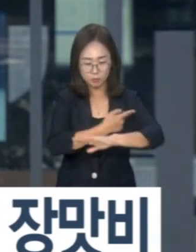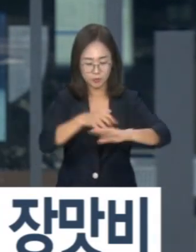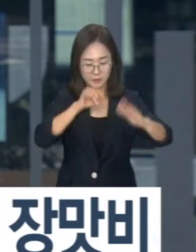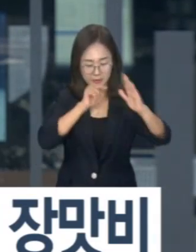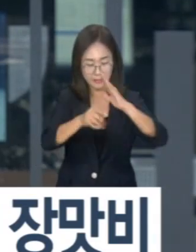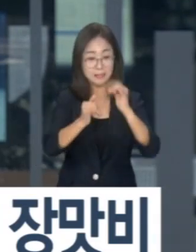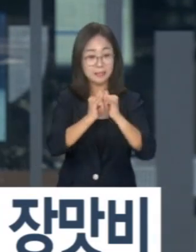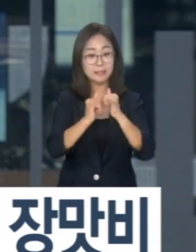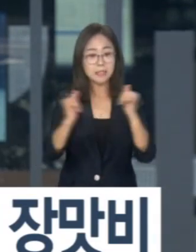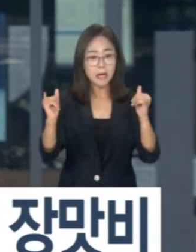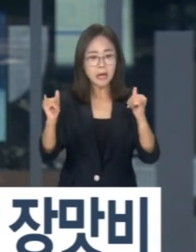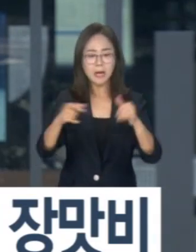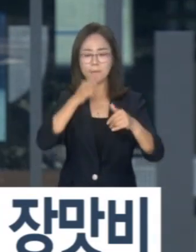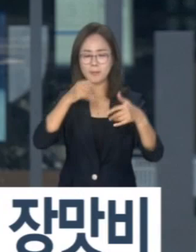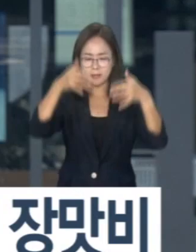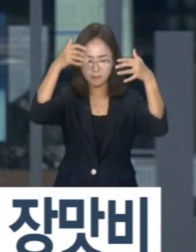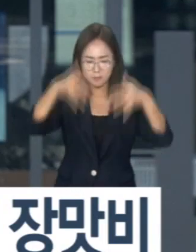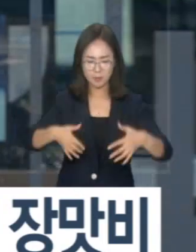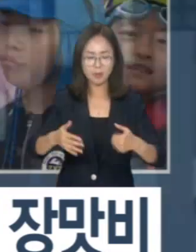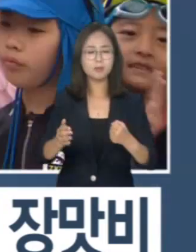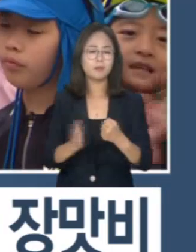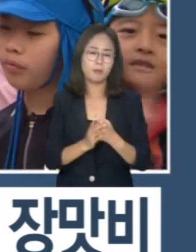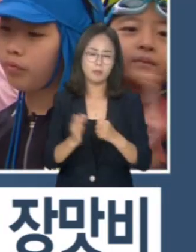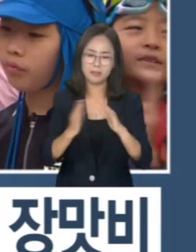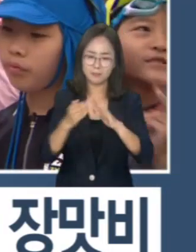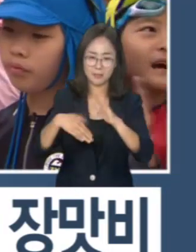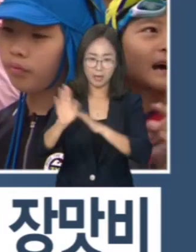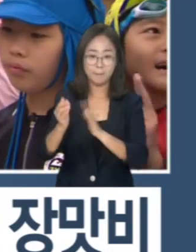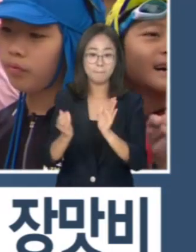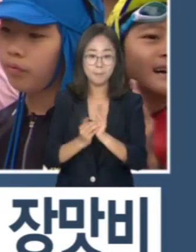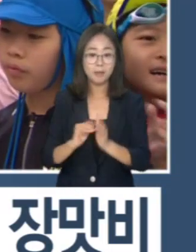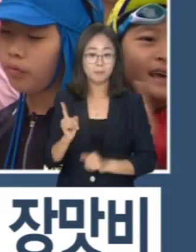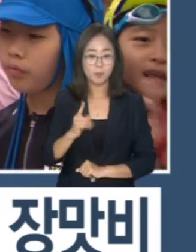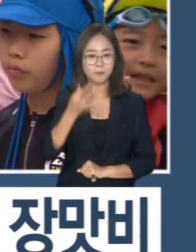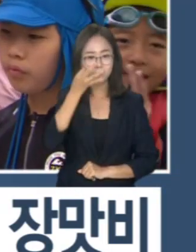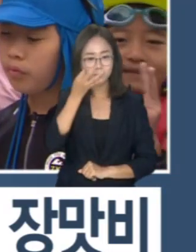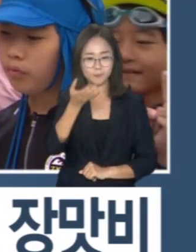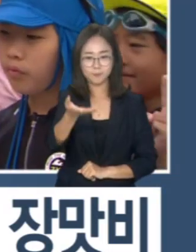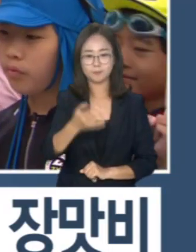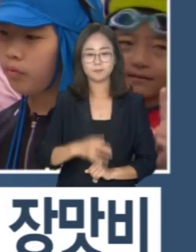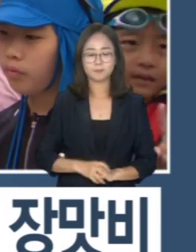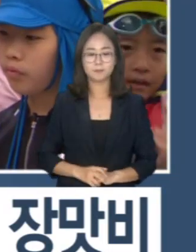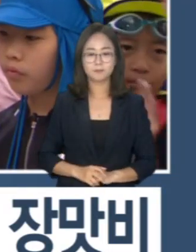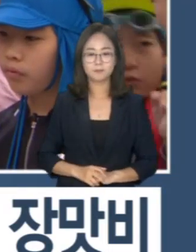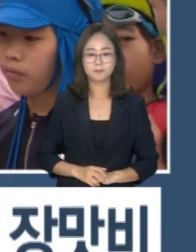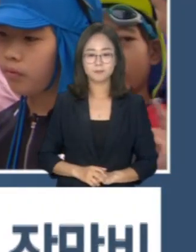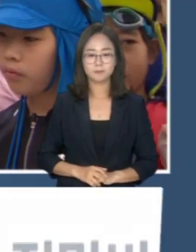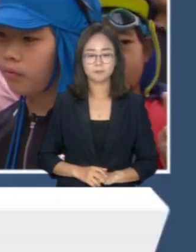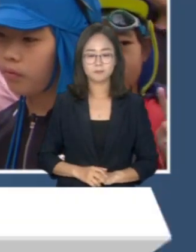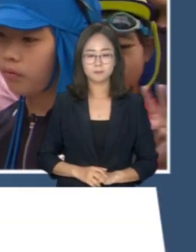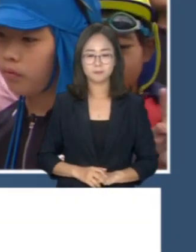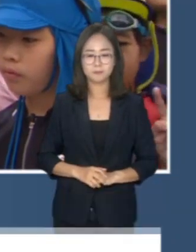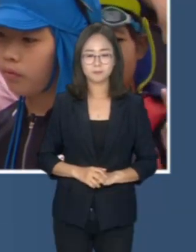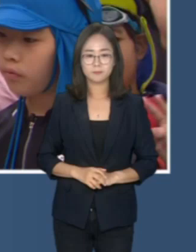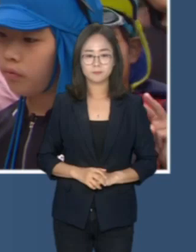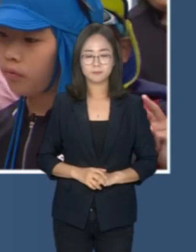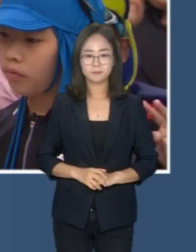찾은 일부 시민들은 비로 인해 발길을 돌리기도 했는데요. 현장에 나가 있는 뉴스캐스터 연결해 보겠습니다. 함혜진